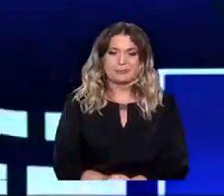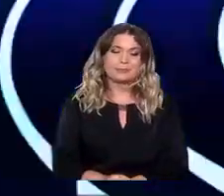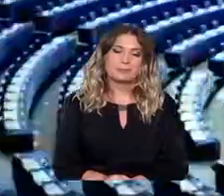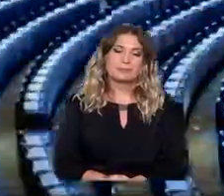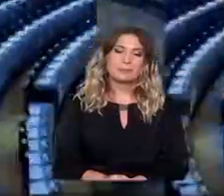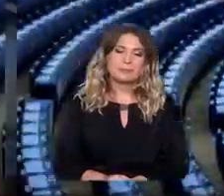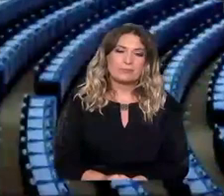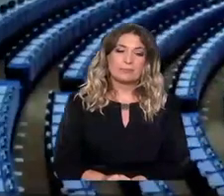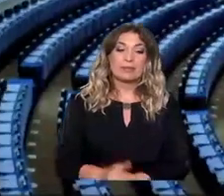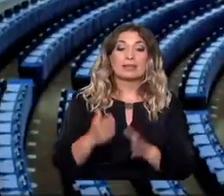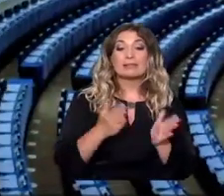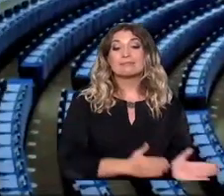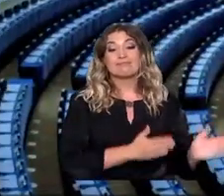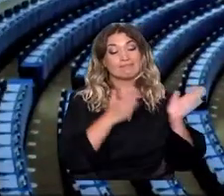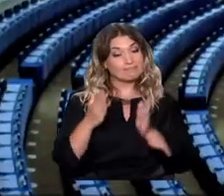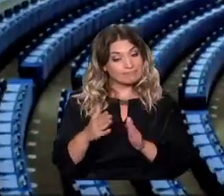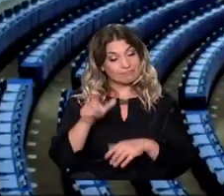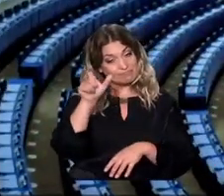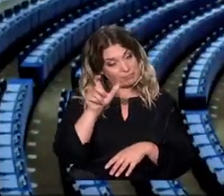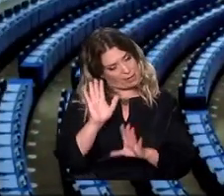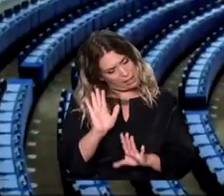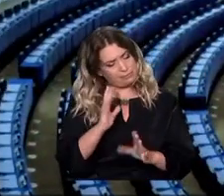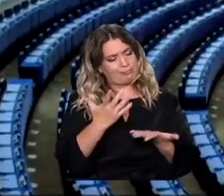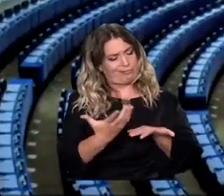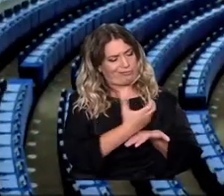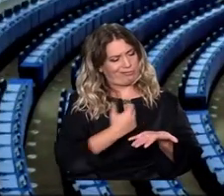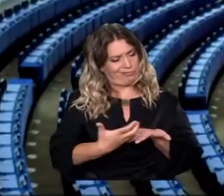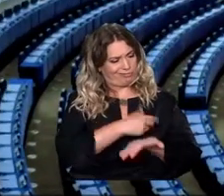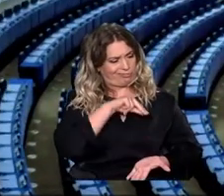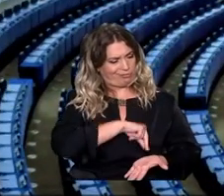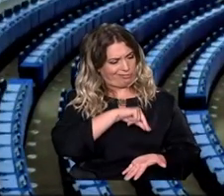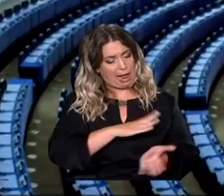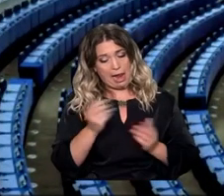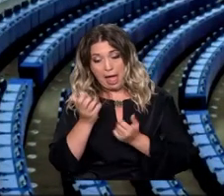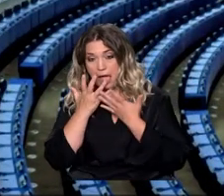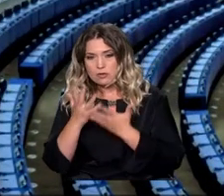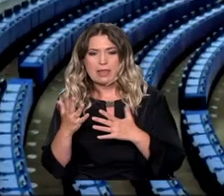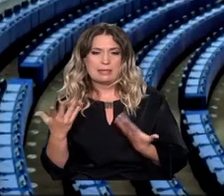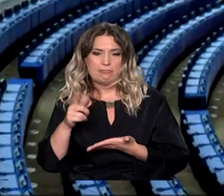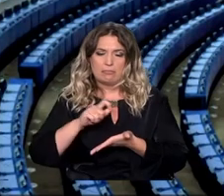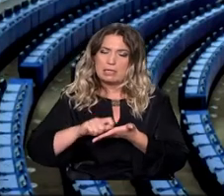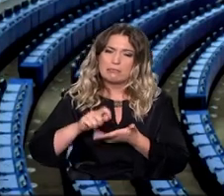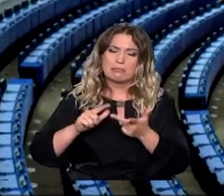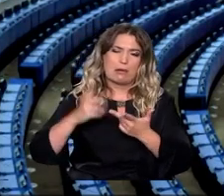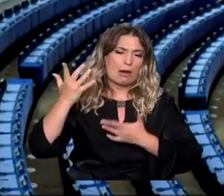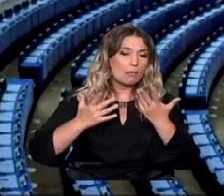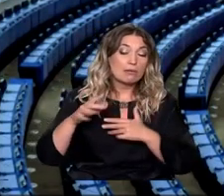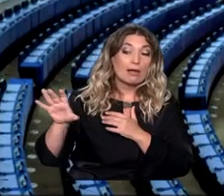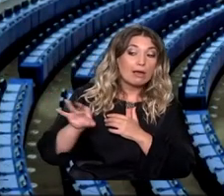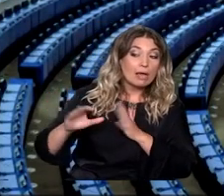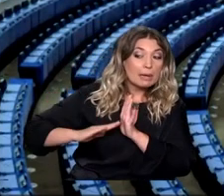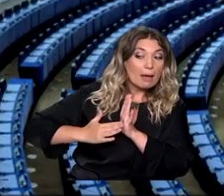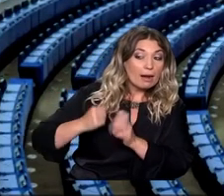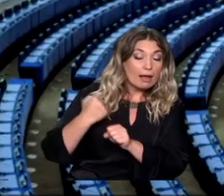Από την άλλη, οι ευρωβουλευτές έχουν και έξοδα. Γραφεία, λογαριασμοί και μισθοί συνεργατών που υποχρεωτικά πληρώνονται από το επίδομα γραφείου,